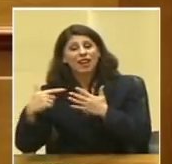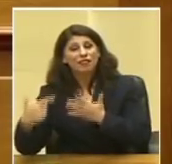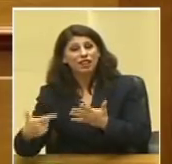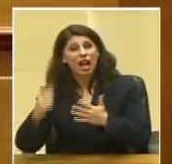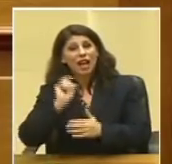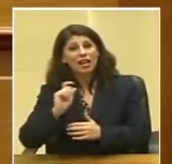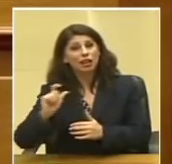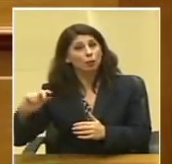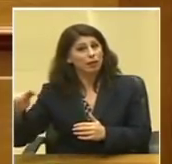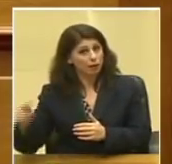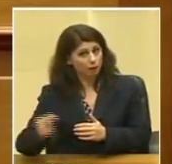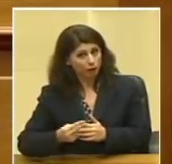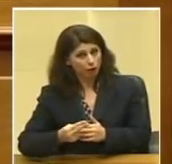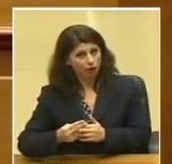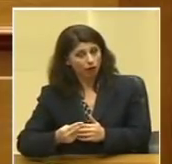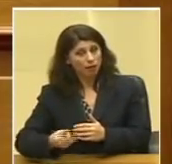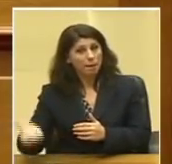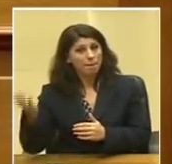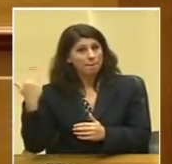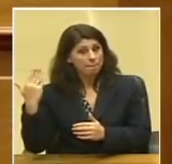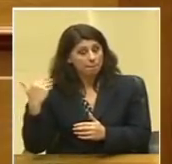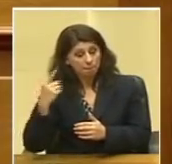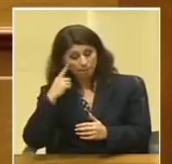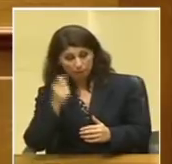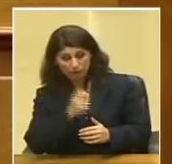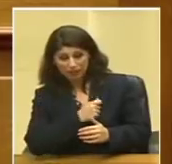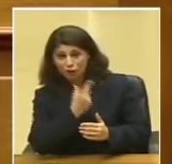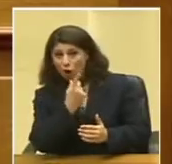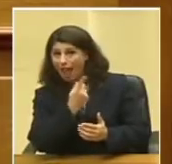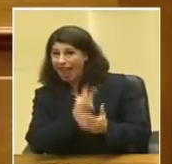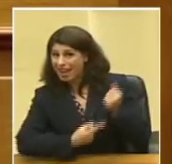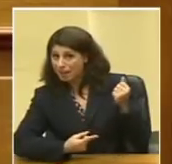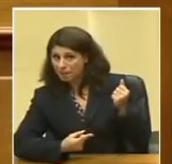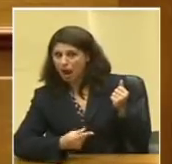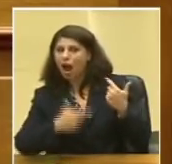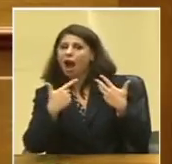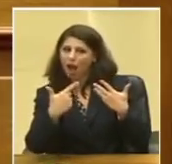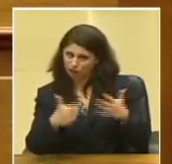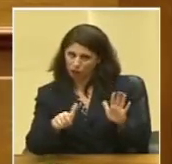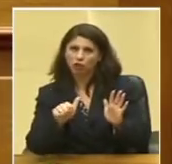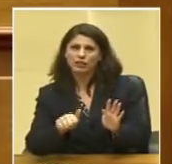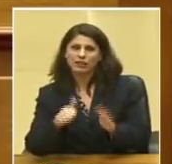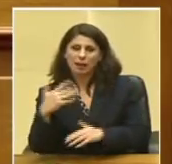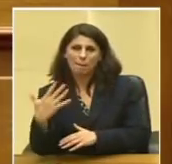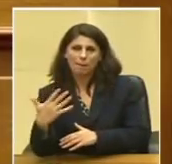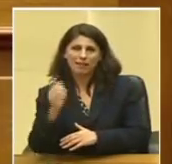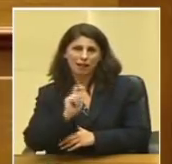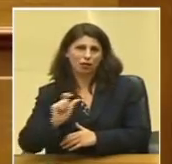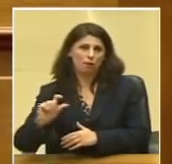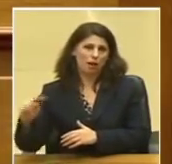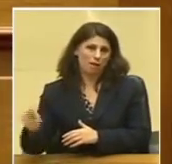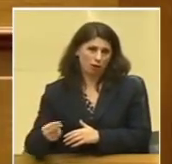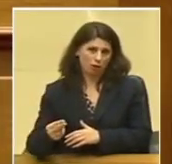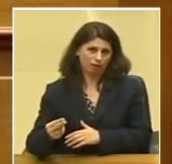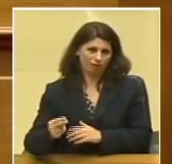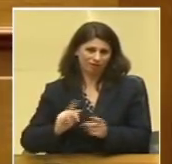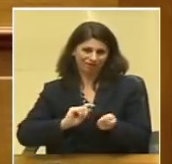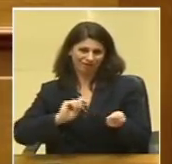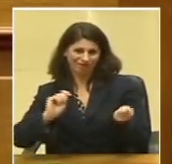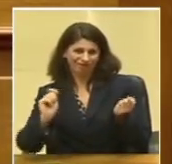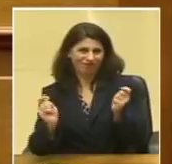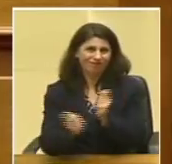ευρώ έναντι εκτιμόμενου ελλείμματος 765 εκατομμυρίων ευρώ. Αντιστρέψαμε